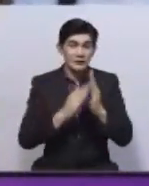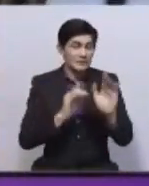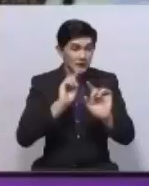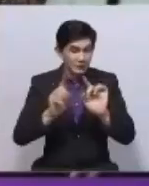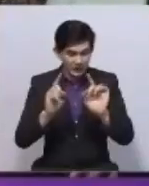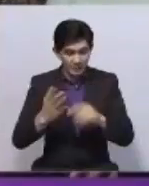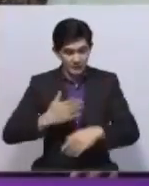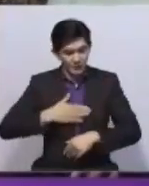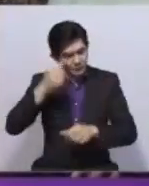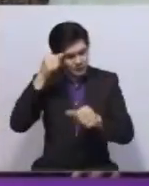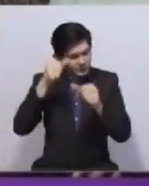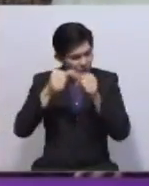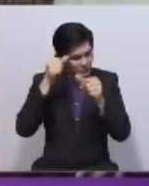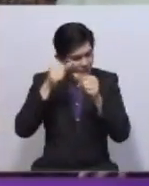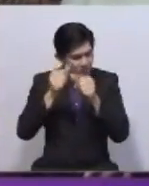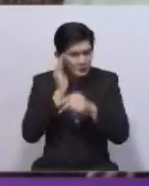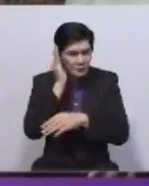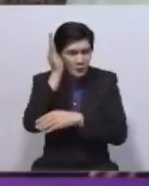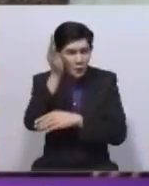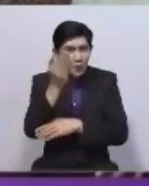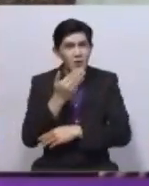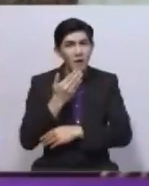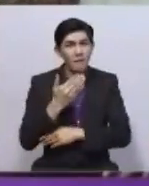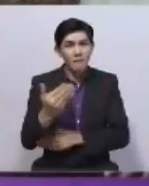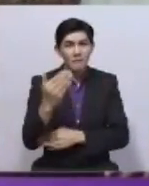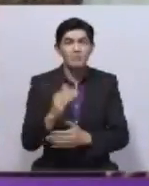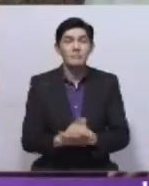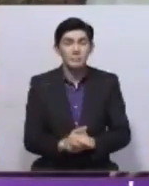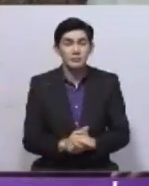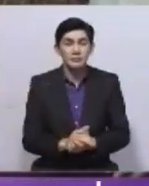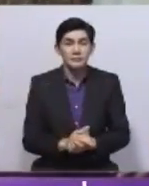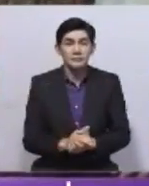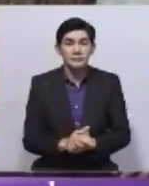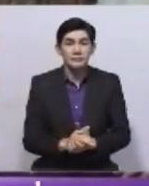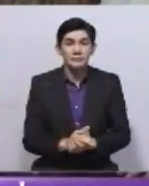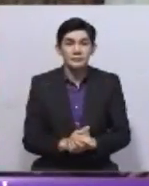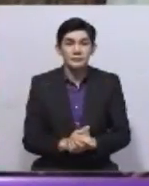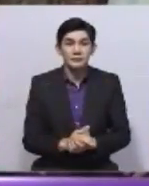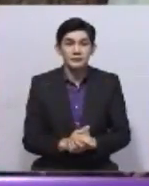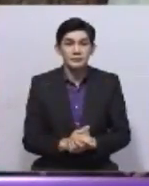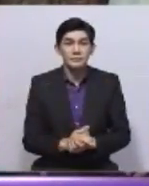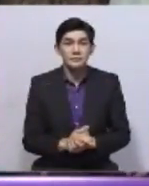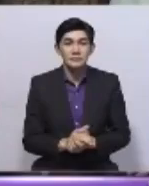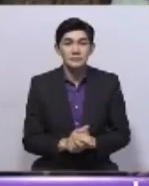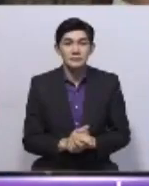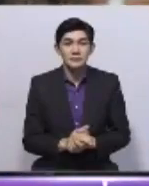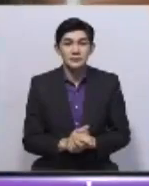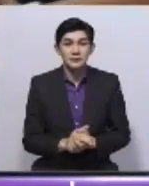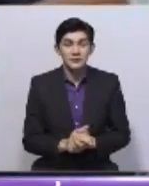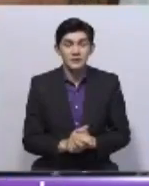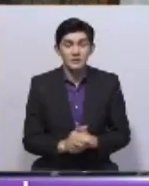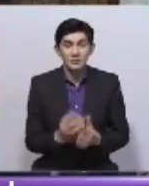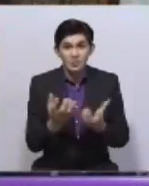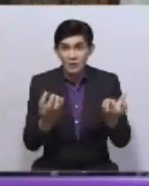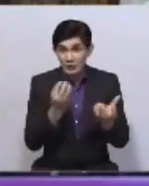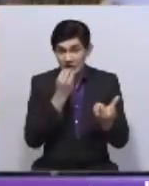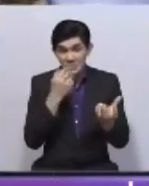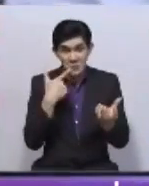จะทำให้ผมจดจำไปจนวันตายเลยครับผมแล้วก็แบบผมกินที่นี่ก็อร่อยดีครับ